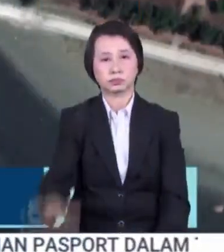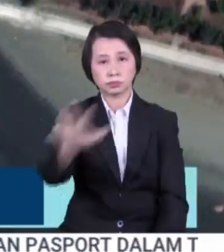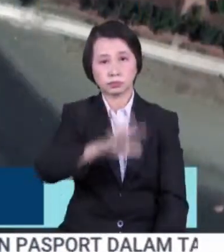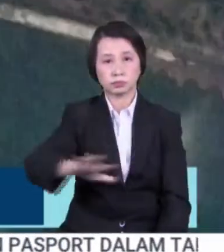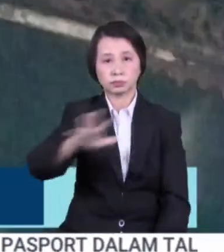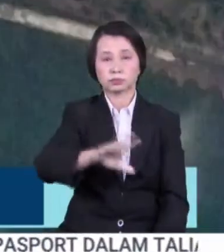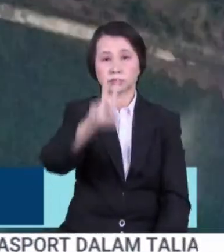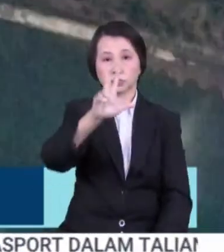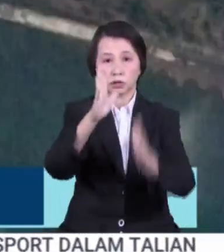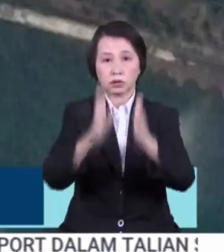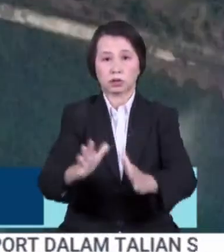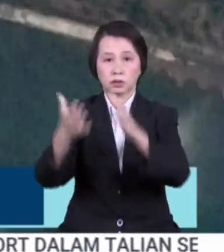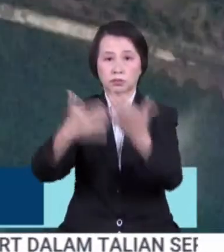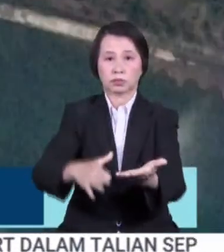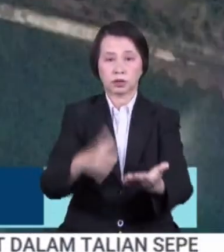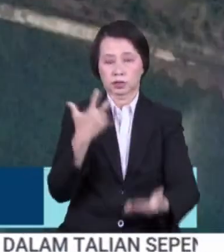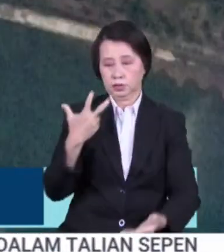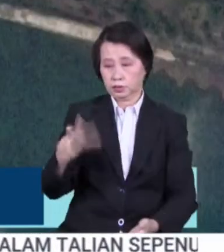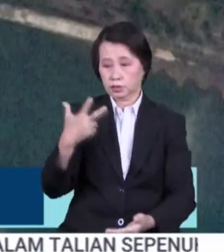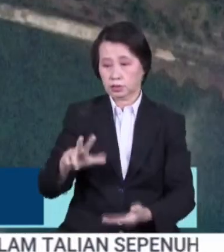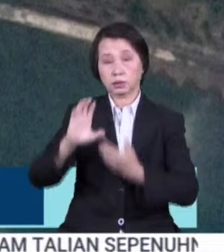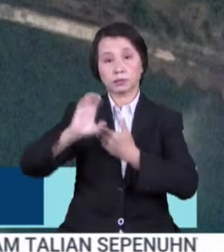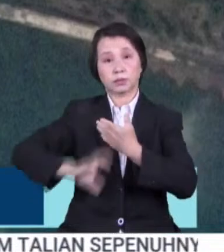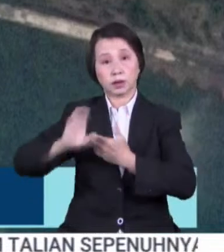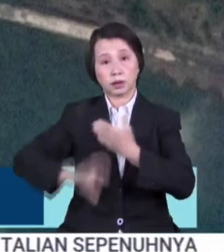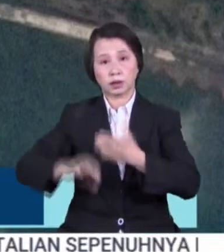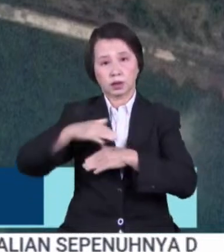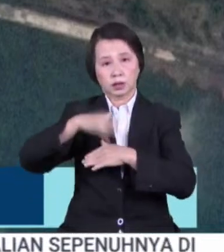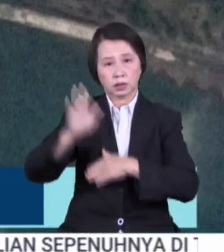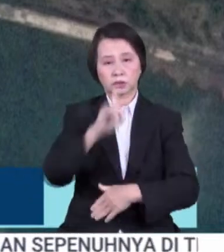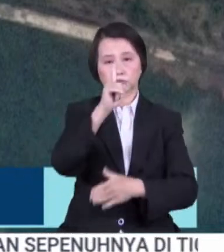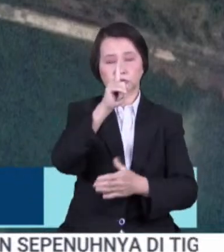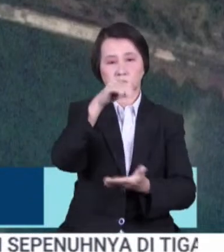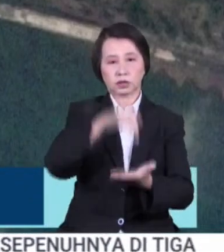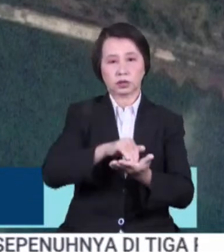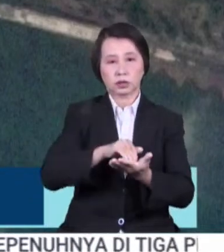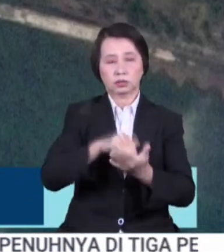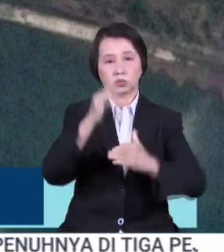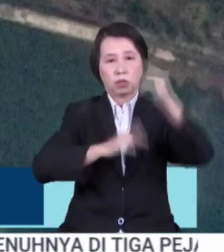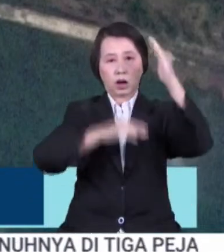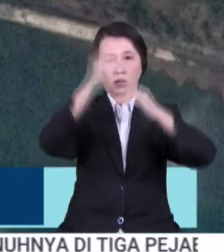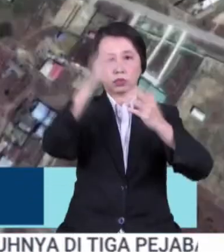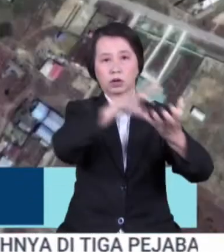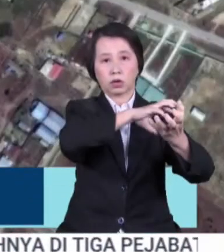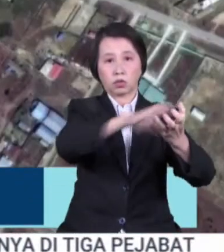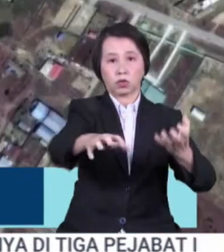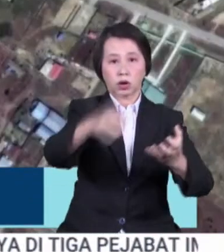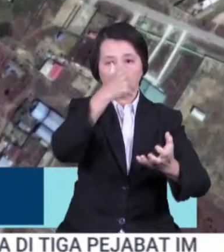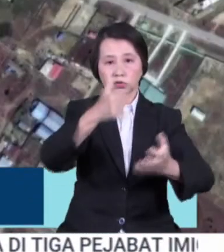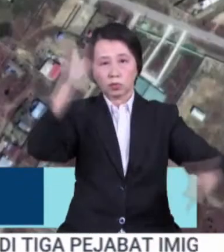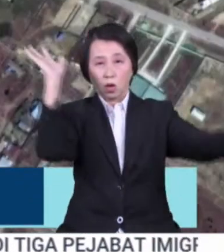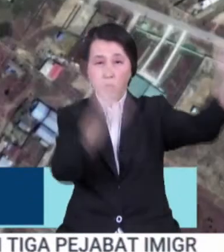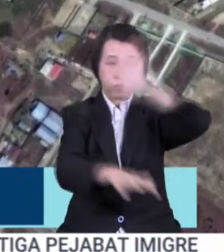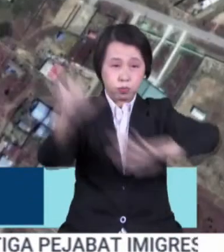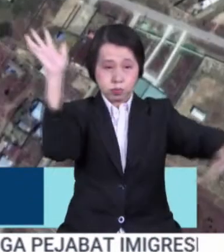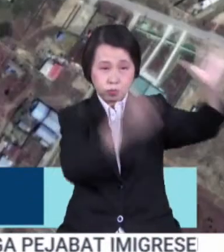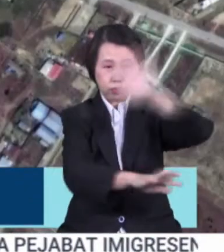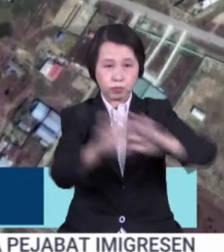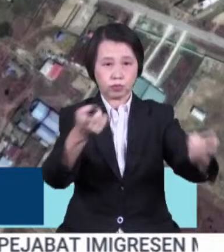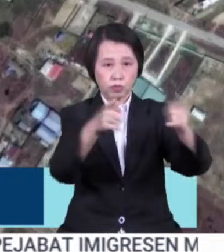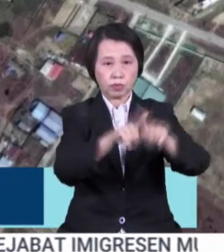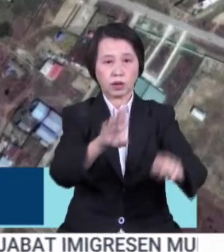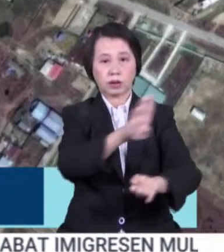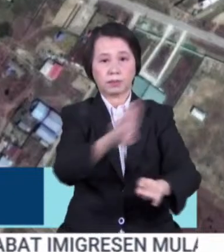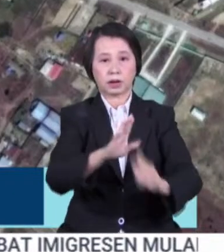Sekurang-kurangnya 3 mangsa maut, 13 lagi cedera dan lebih 1,000 bangunan mengalami kerosakan akibat taufan Moka yang melanda